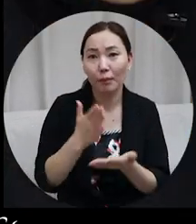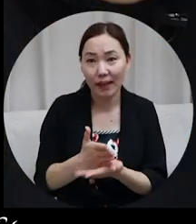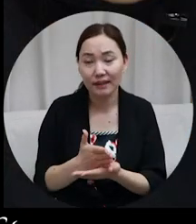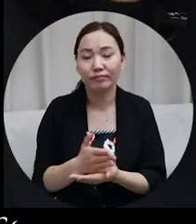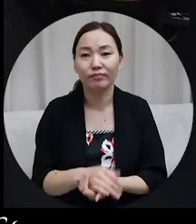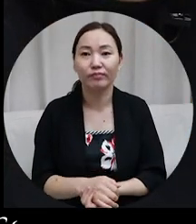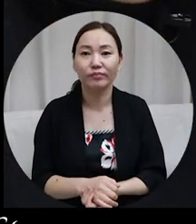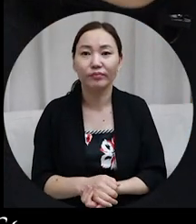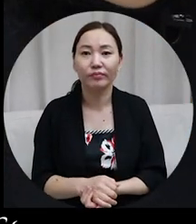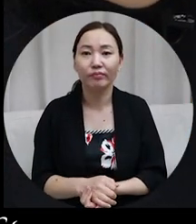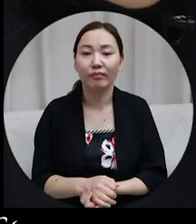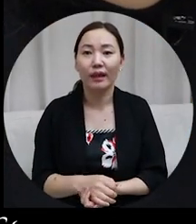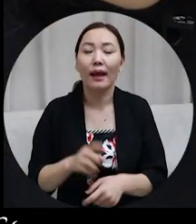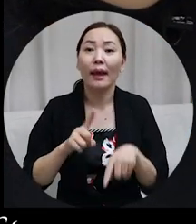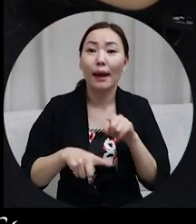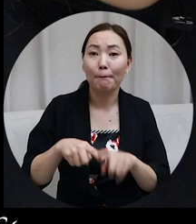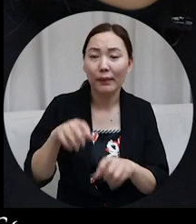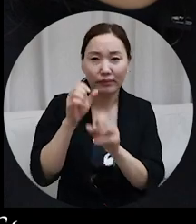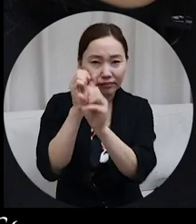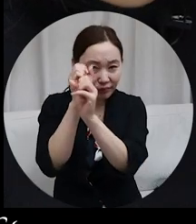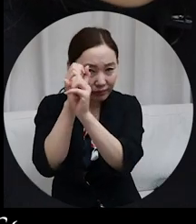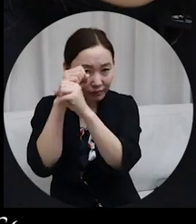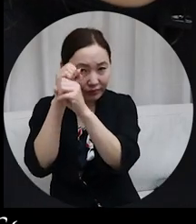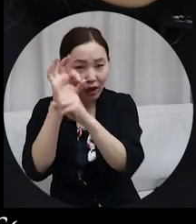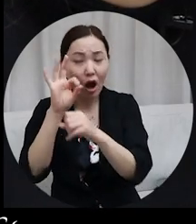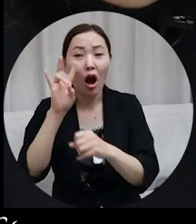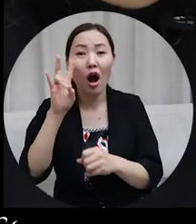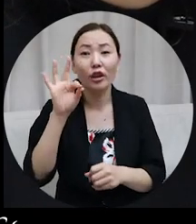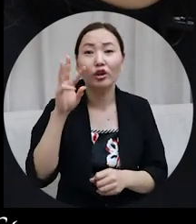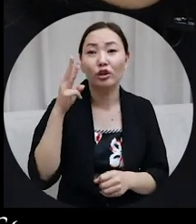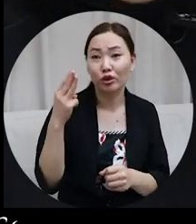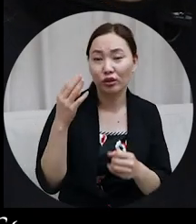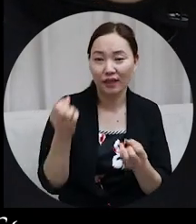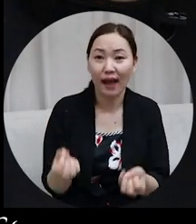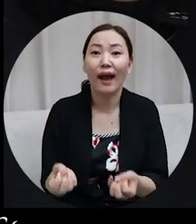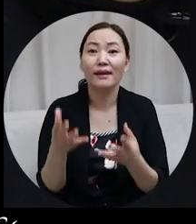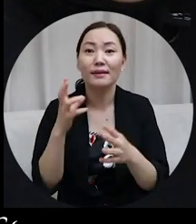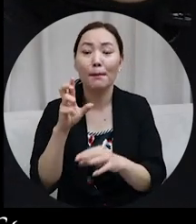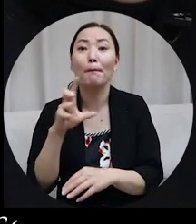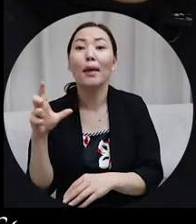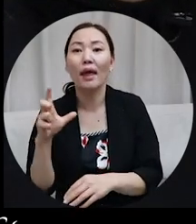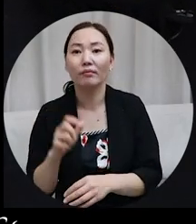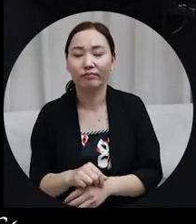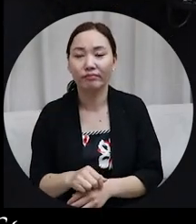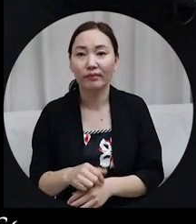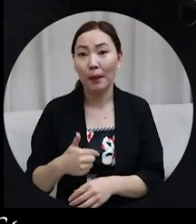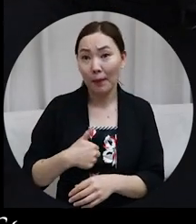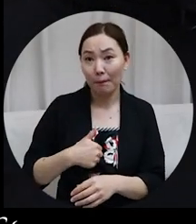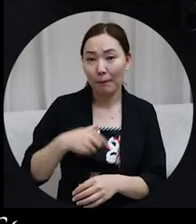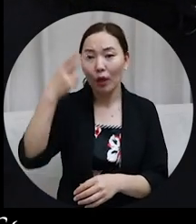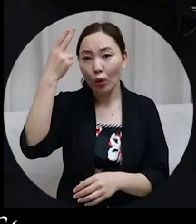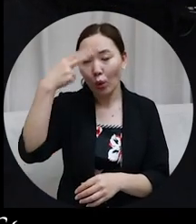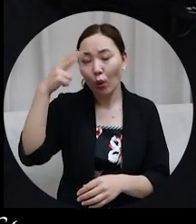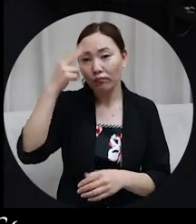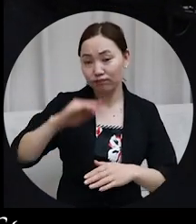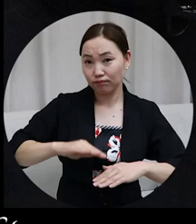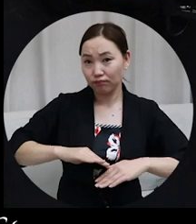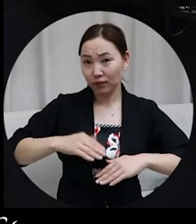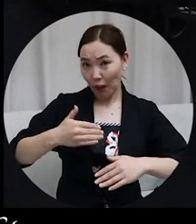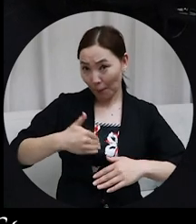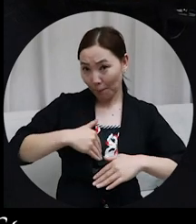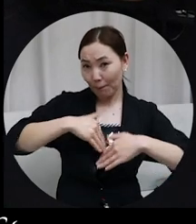гэд. Тийм болно олно. Яг зөв товчлоод яриа л да. Эхнийг одоо хүүг тээж яхад